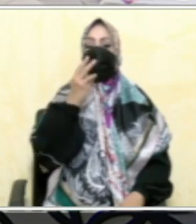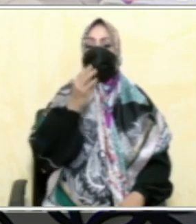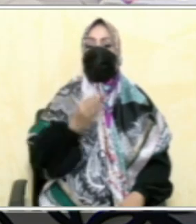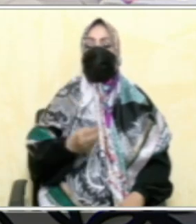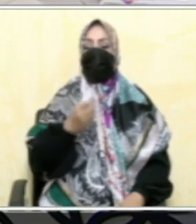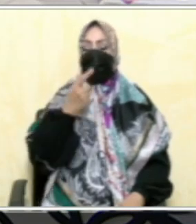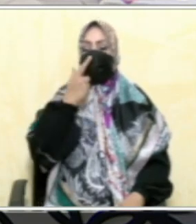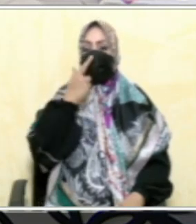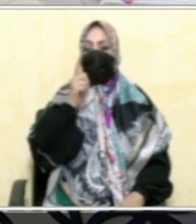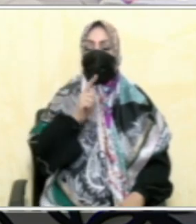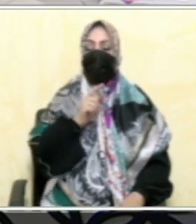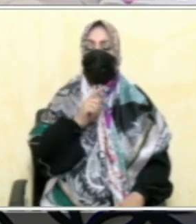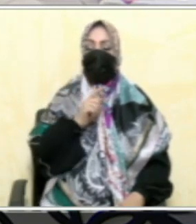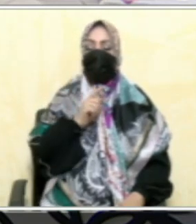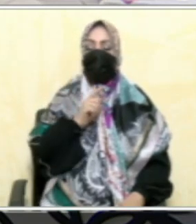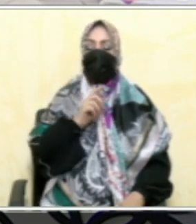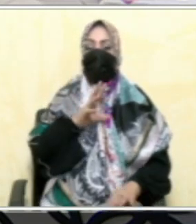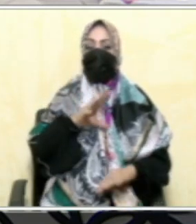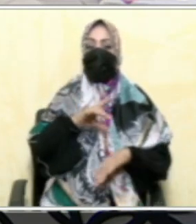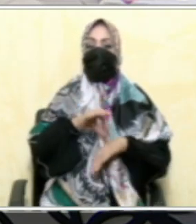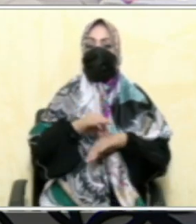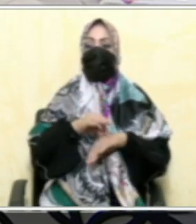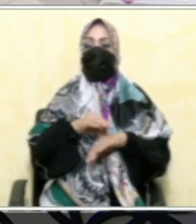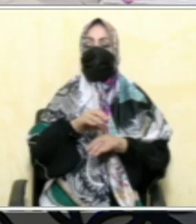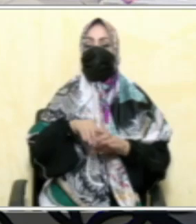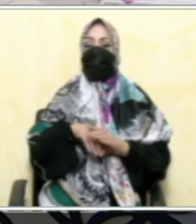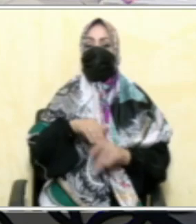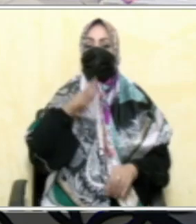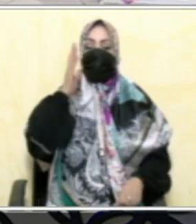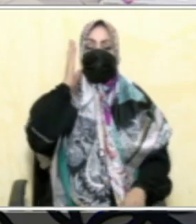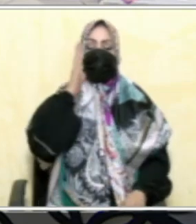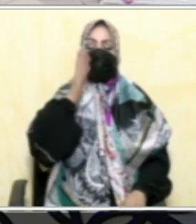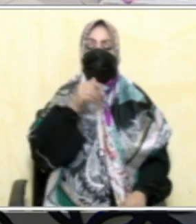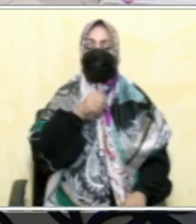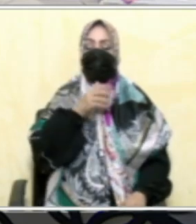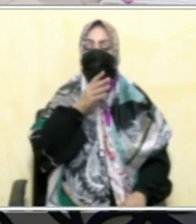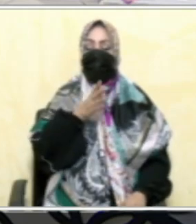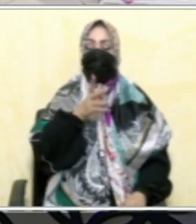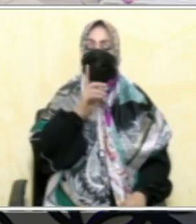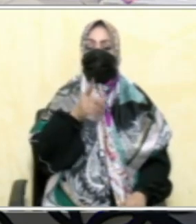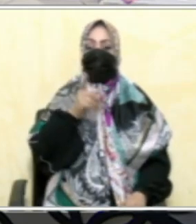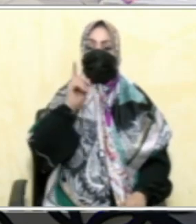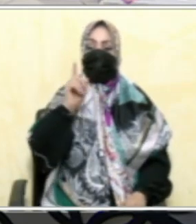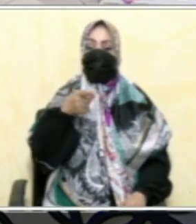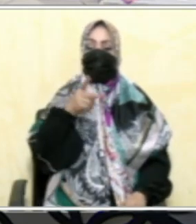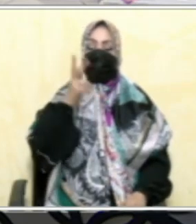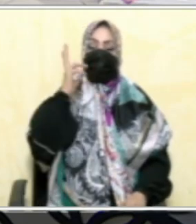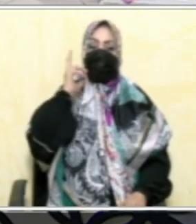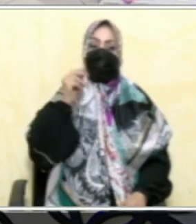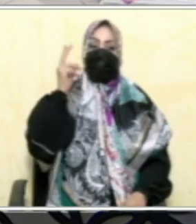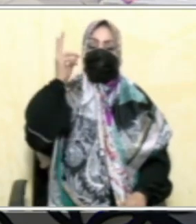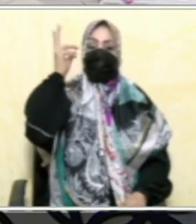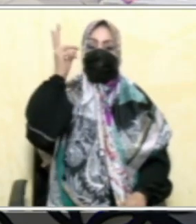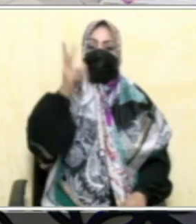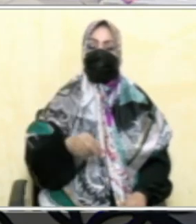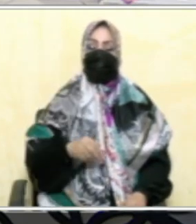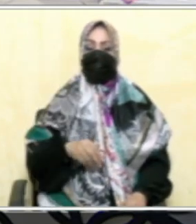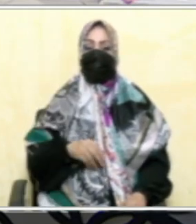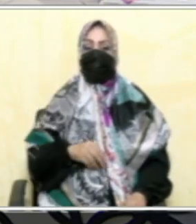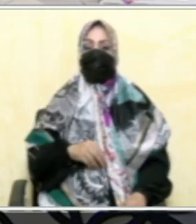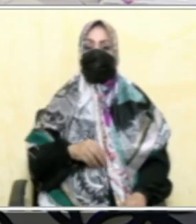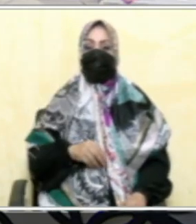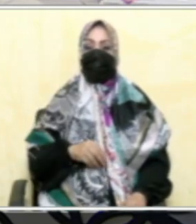ويعاقب، يما بالأجر يما بالعقاب. نعم. والله سبحانه وتعالى أعطانا نعم كثيرة. أنا أتكلم عن النعمتين الآن يا